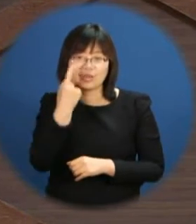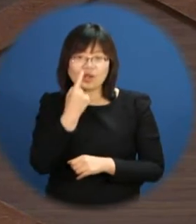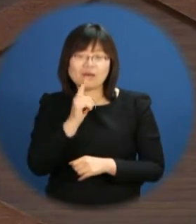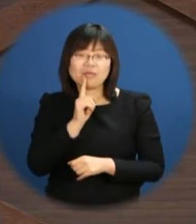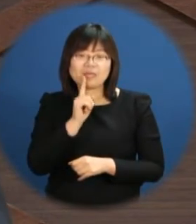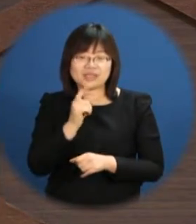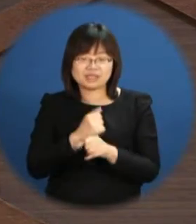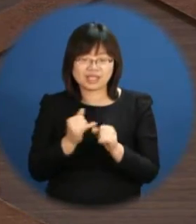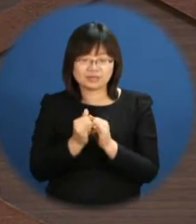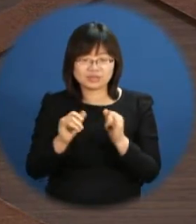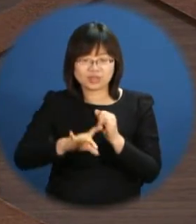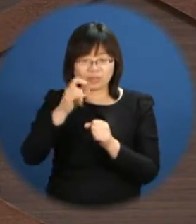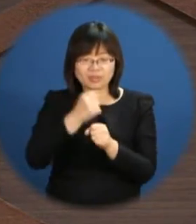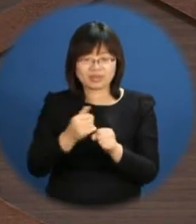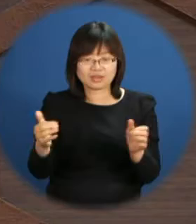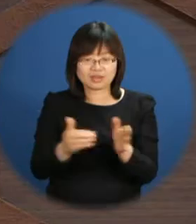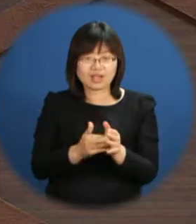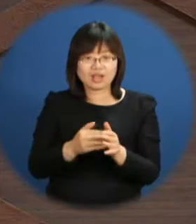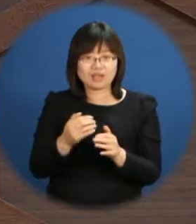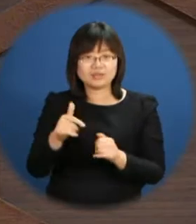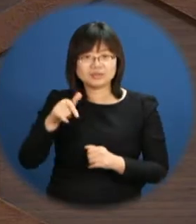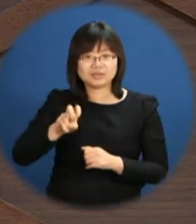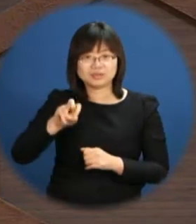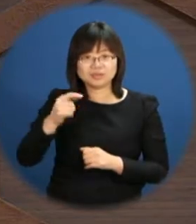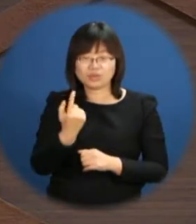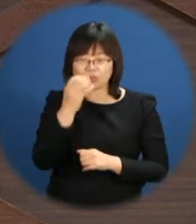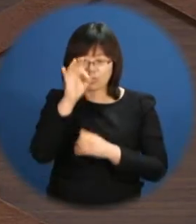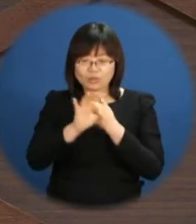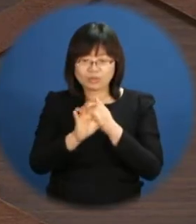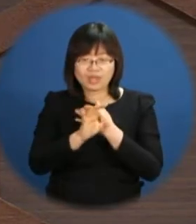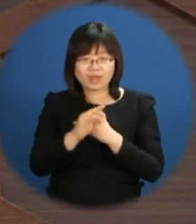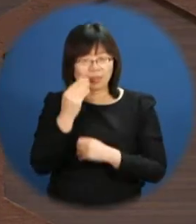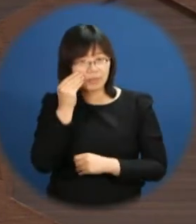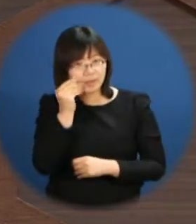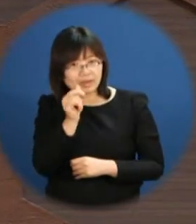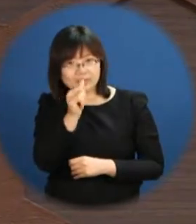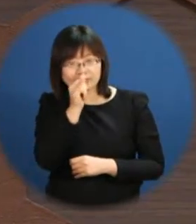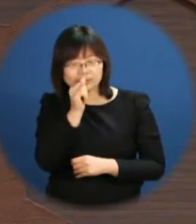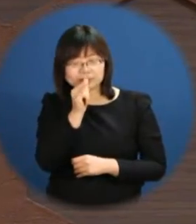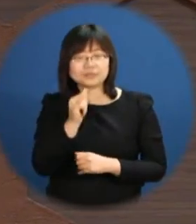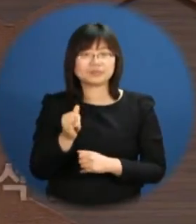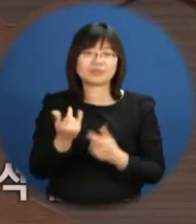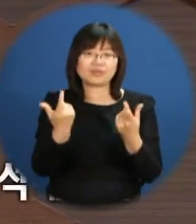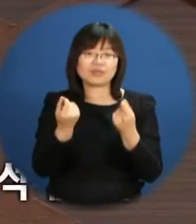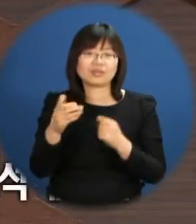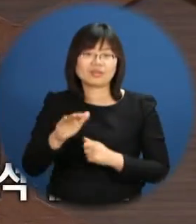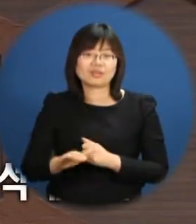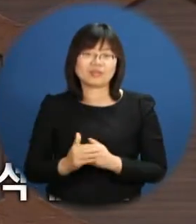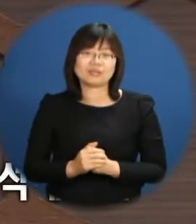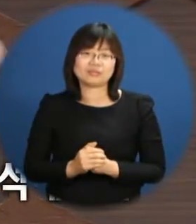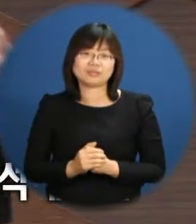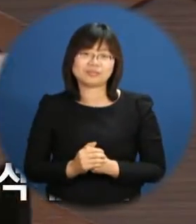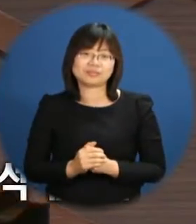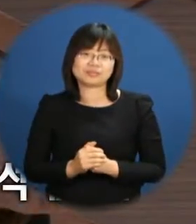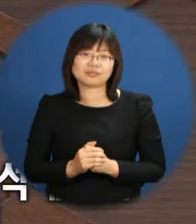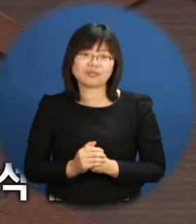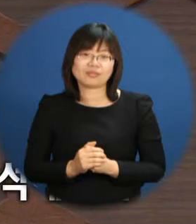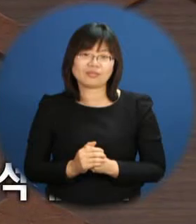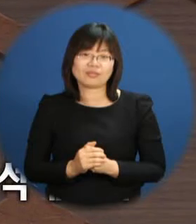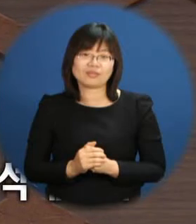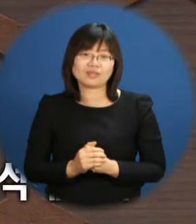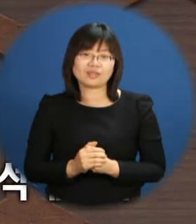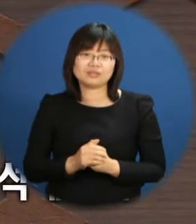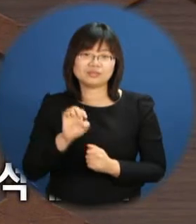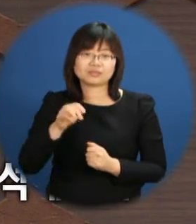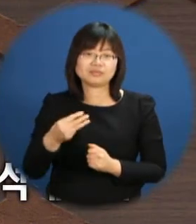그거는 그래서 금속 같은 것도 이제 보면 굉장히 매끈매끈 하고 반반하고 그런데 거기서 플러스 스톤을